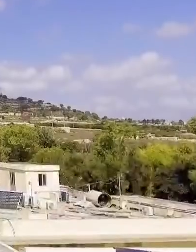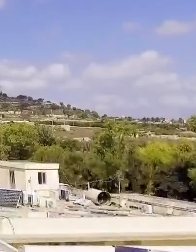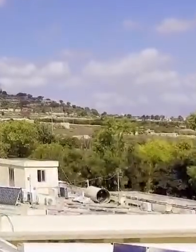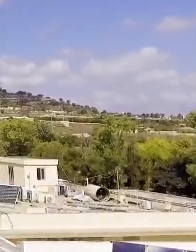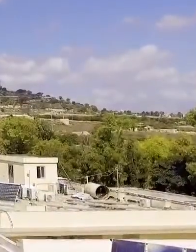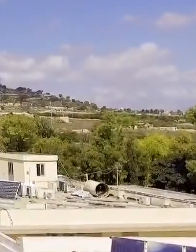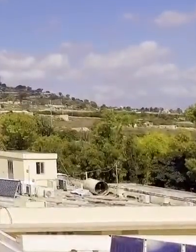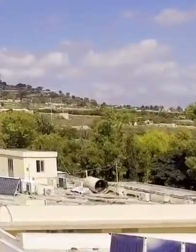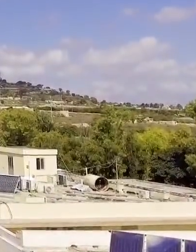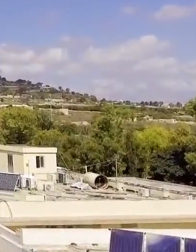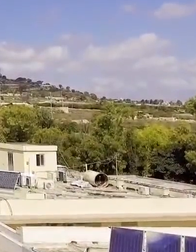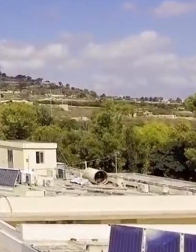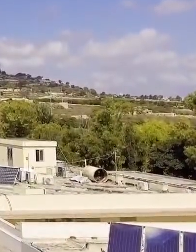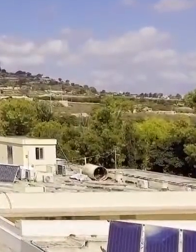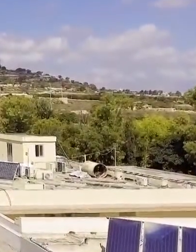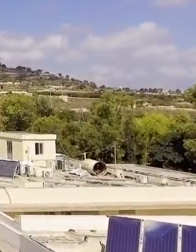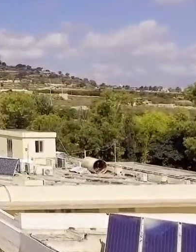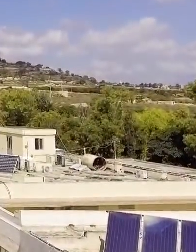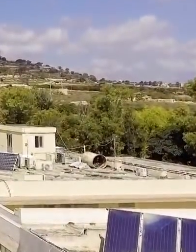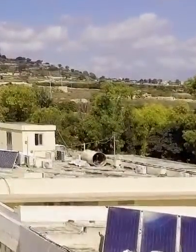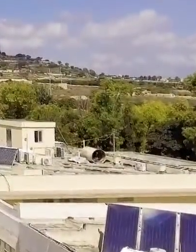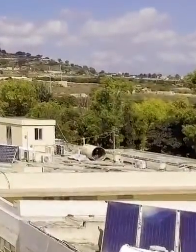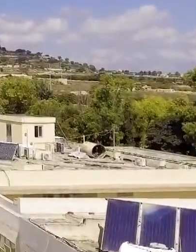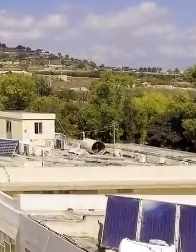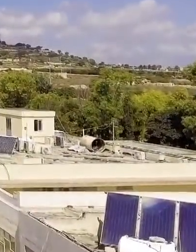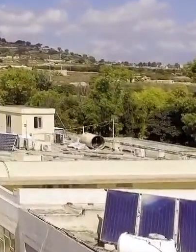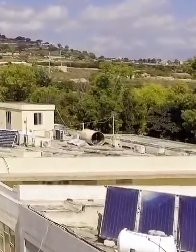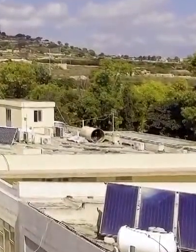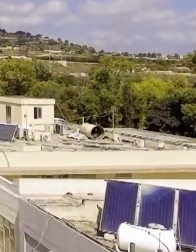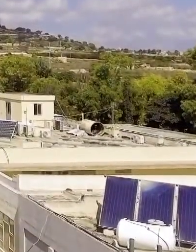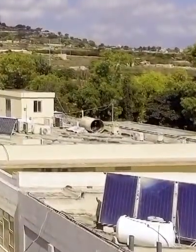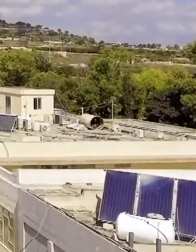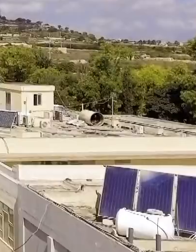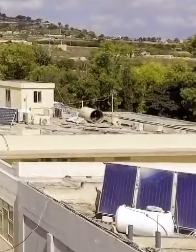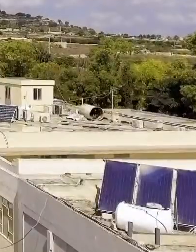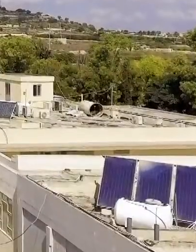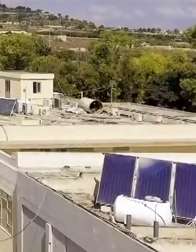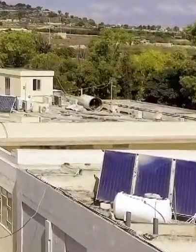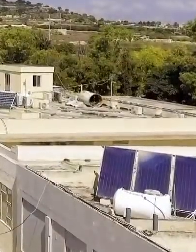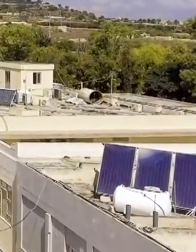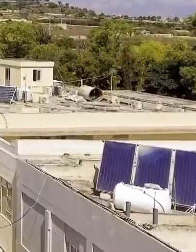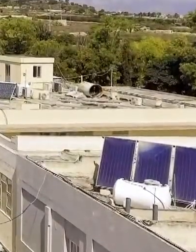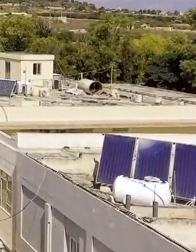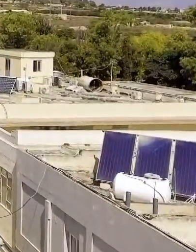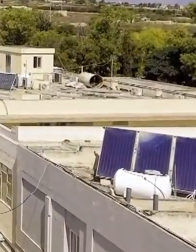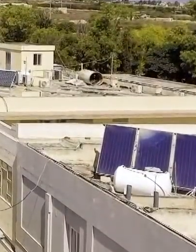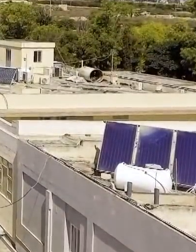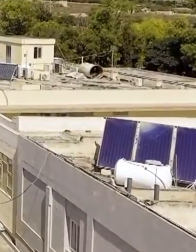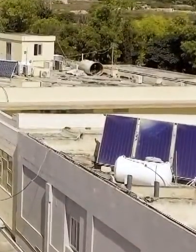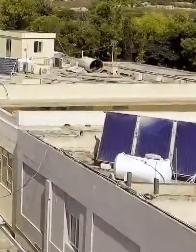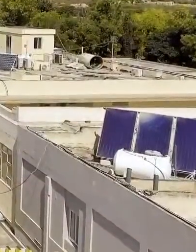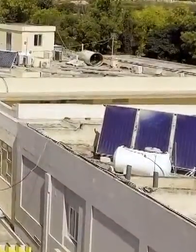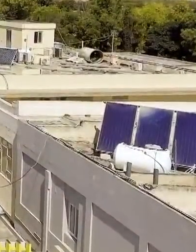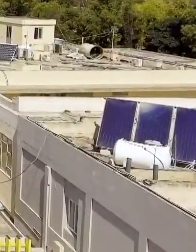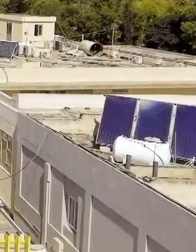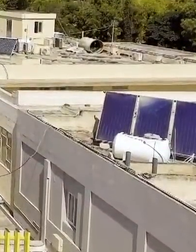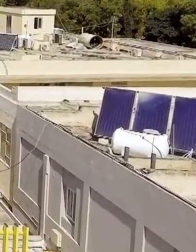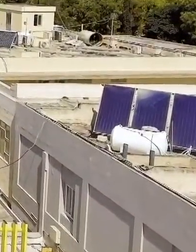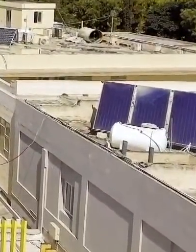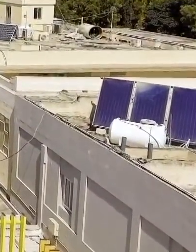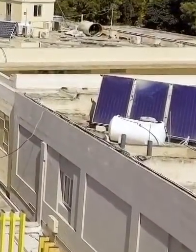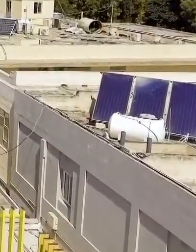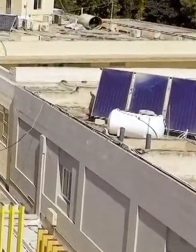ġbir ta' fondi bris ir-residenza u li se tixxandar fuq l-istazzjonijiet lokali kollha tat-television.